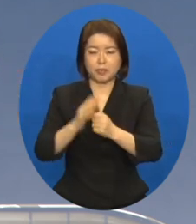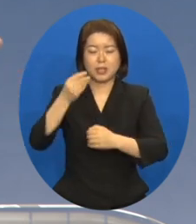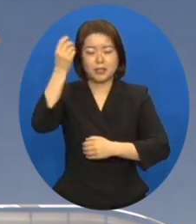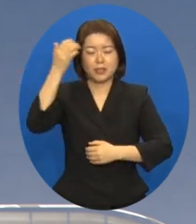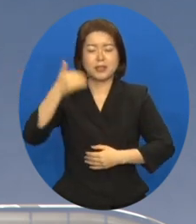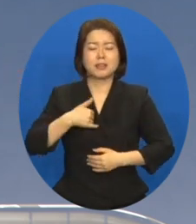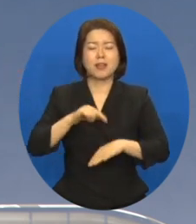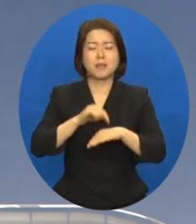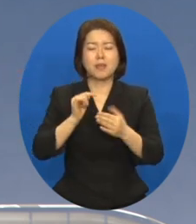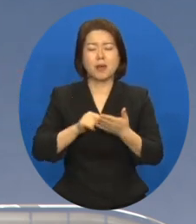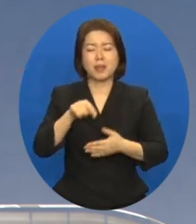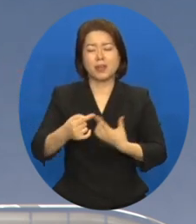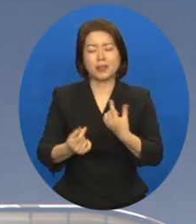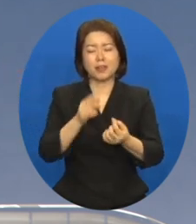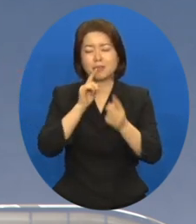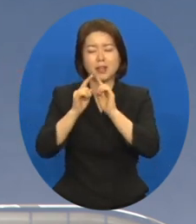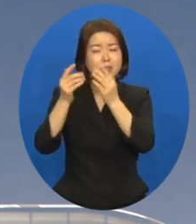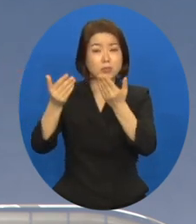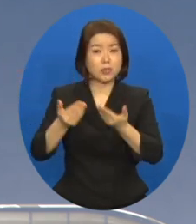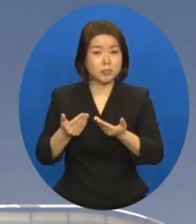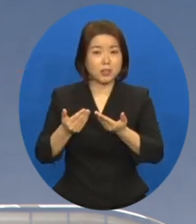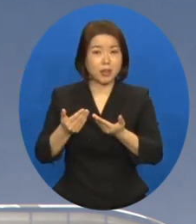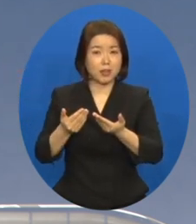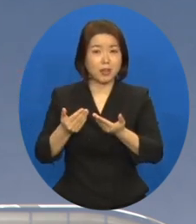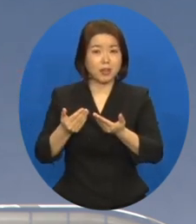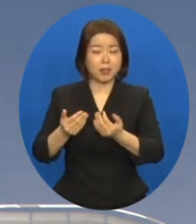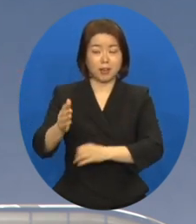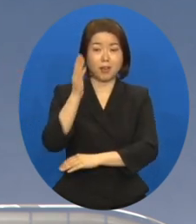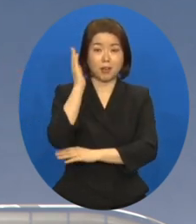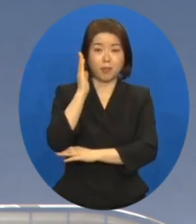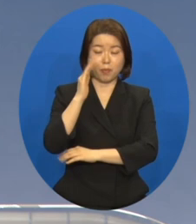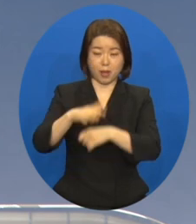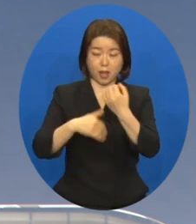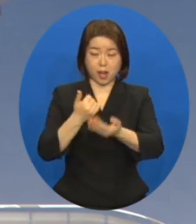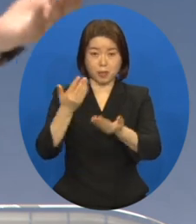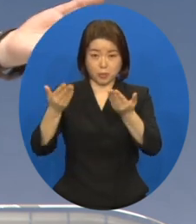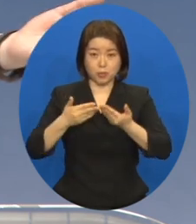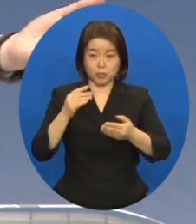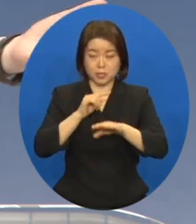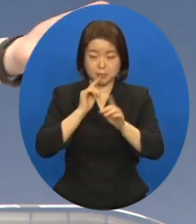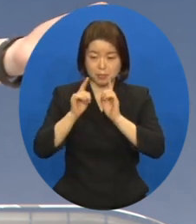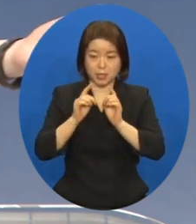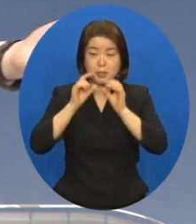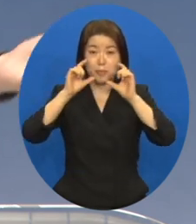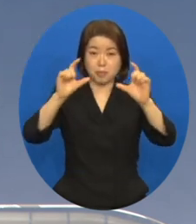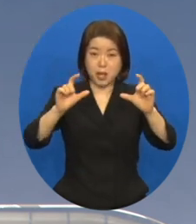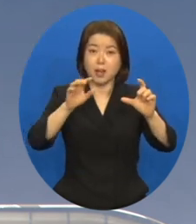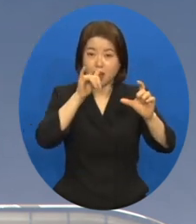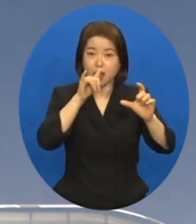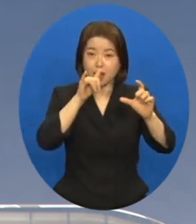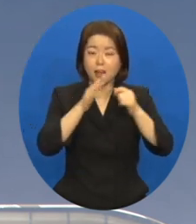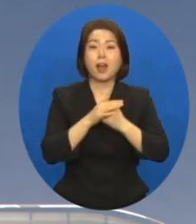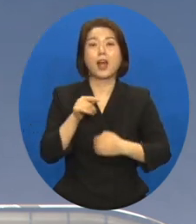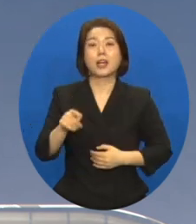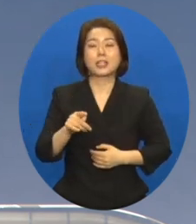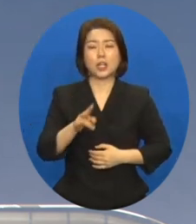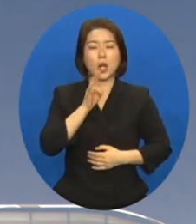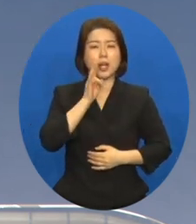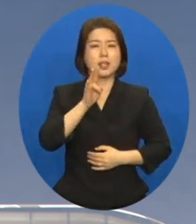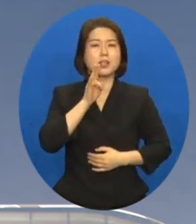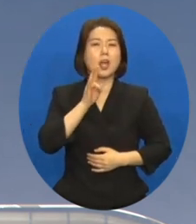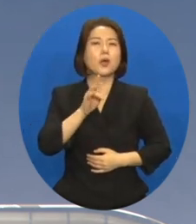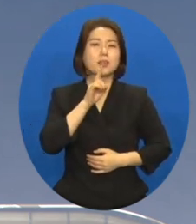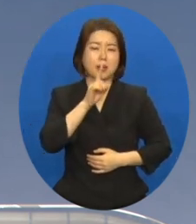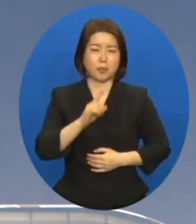마음에 이런 말씀을 주십니다 하고 하나님이 주신 말씀을 선포하는 거죠. 그걸 예언이라고